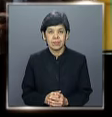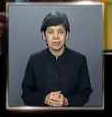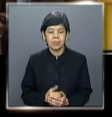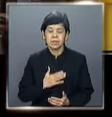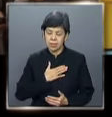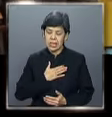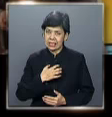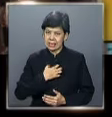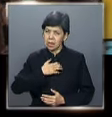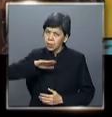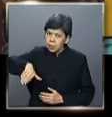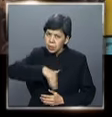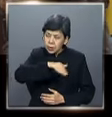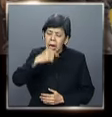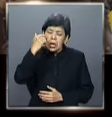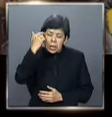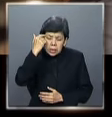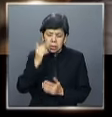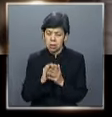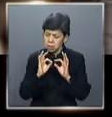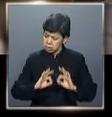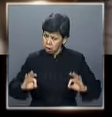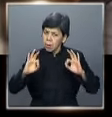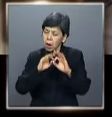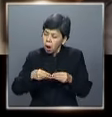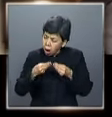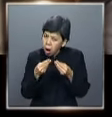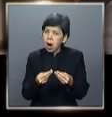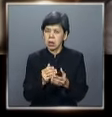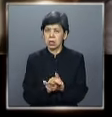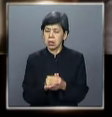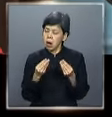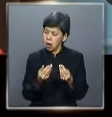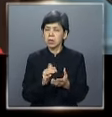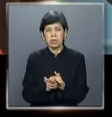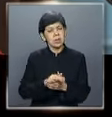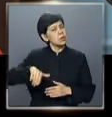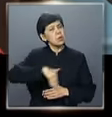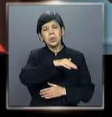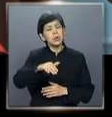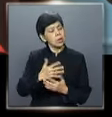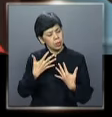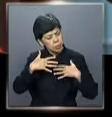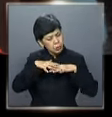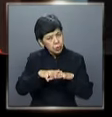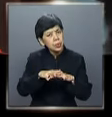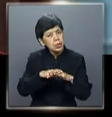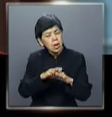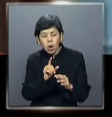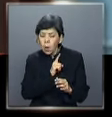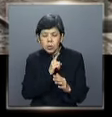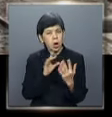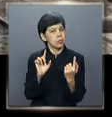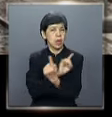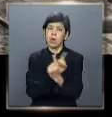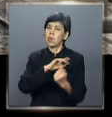อยากให้ทุกคนได้ให้ความสำคัญแล้วก็เป็นเหมือนทุกคนได้มีส่วนในการที่จะดูแลสังค